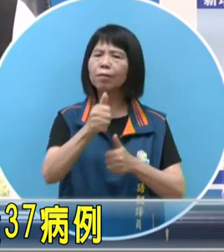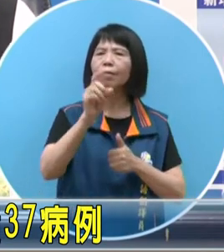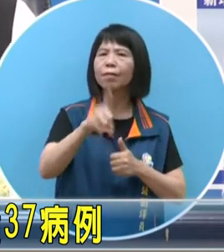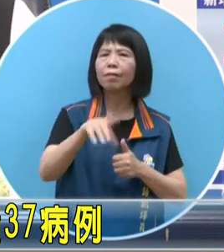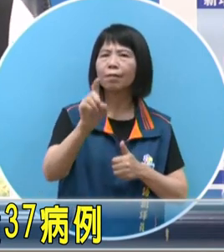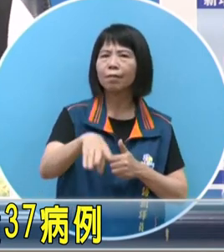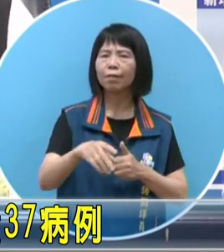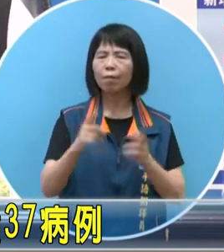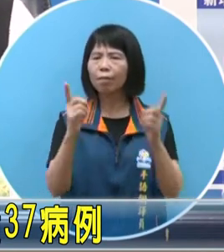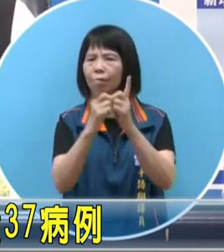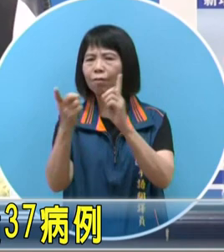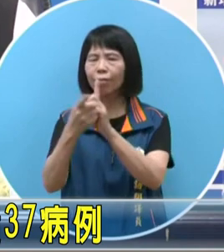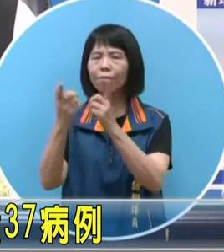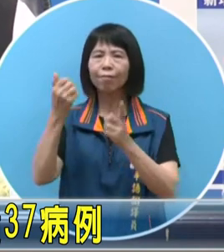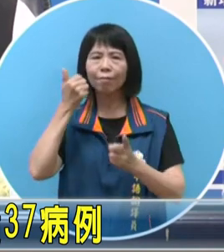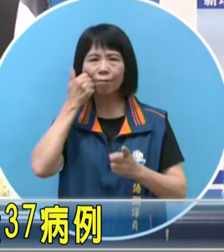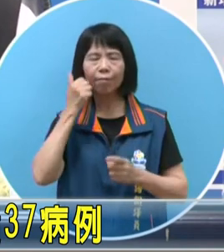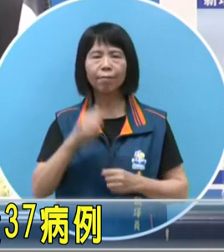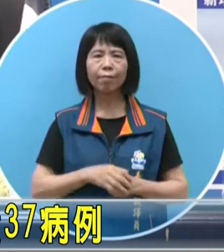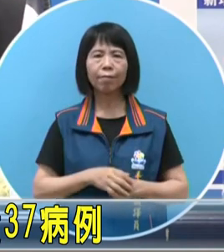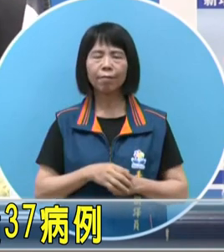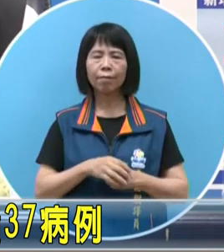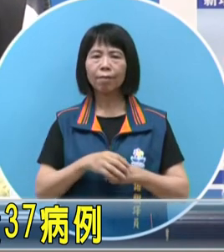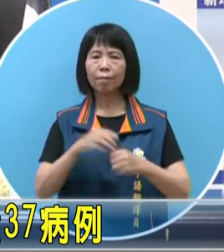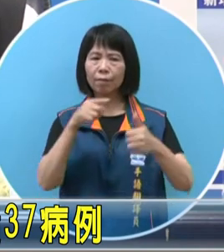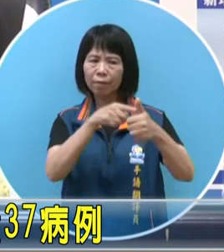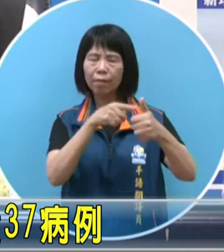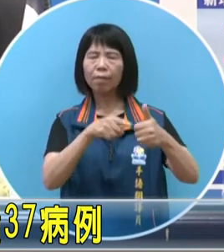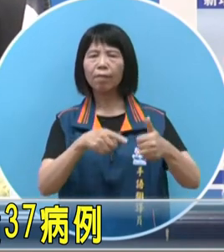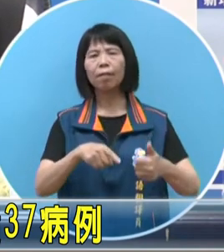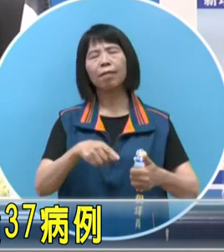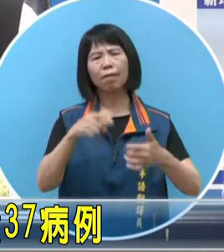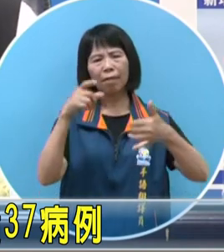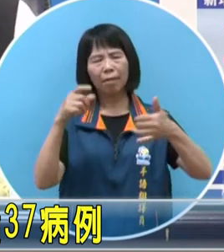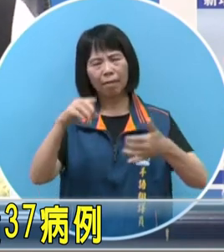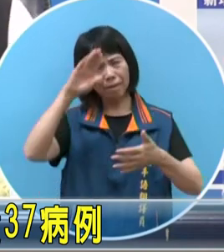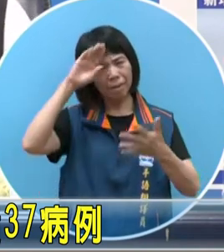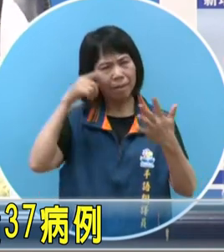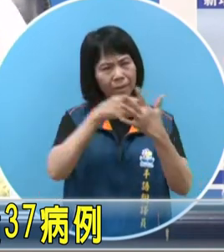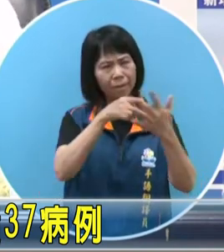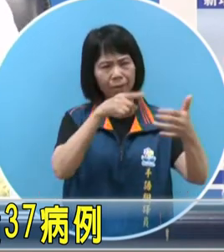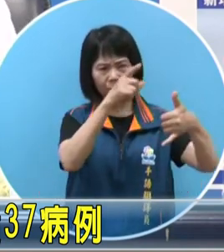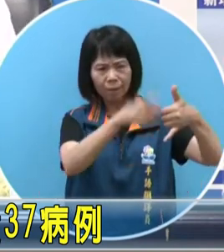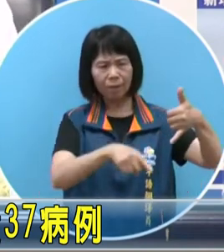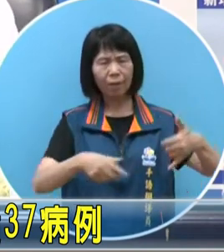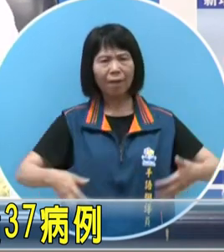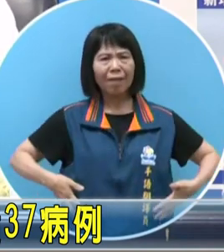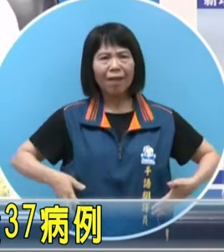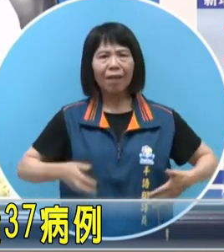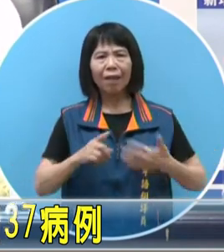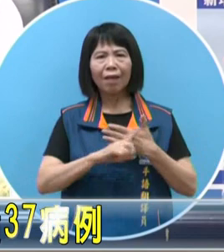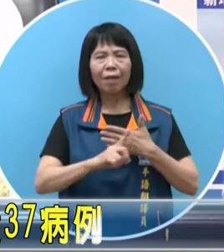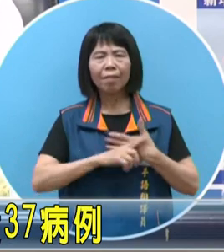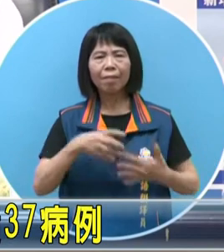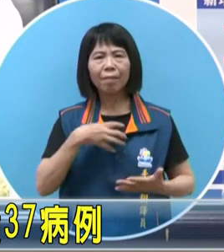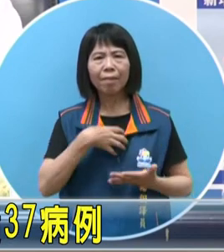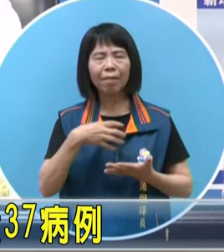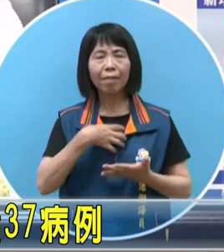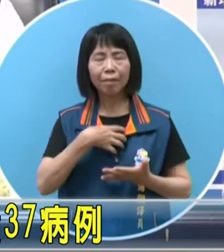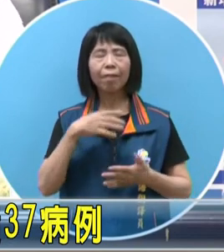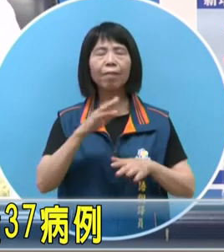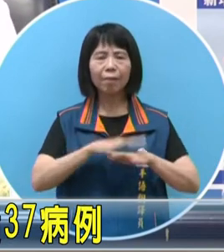问确诊人其实心中也非常非常的慌张。所以我要再次感谢